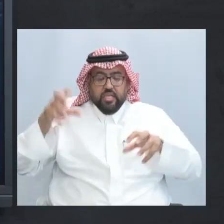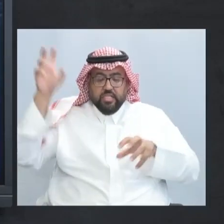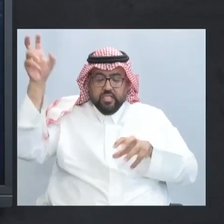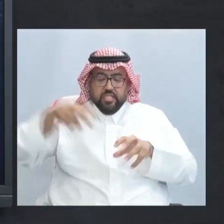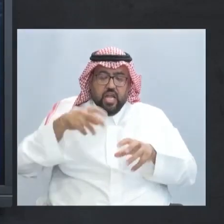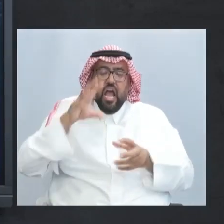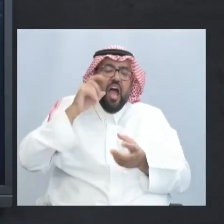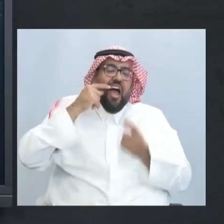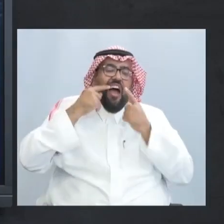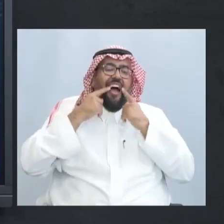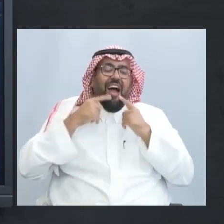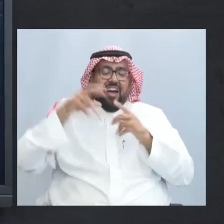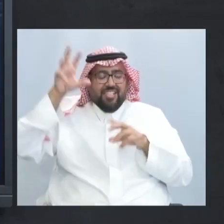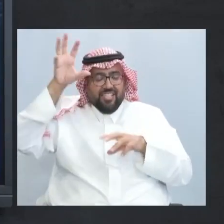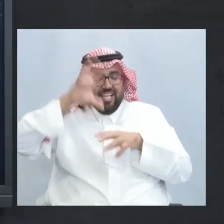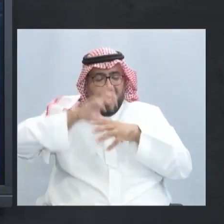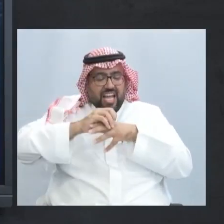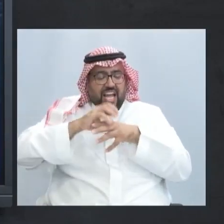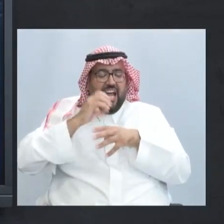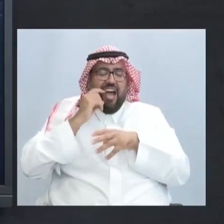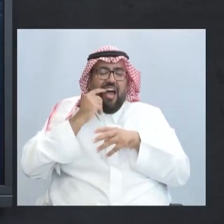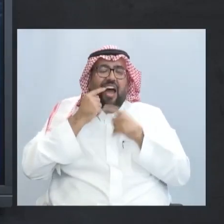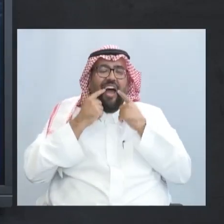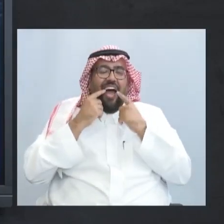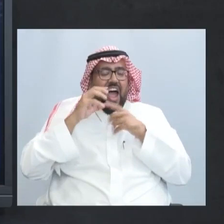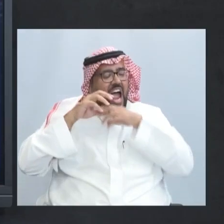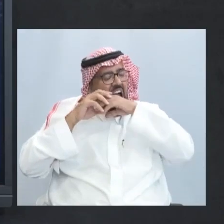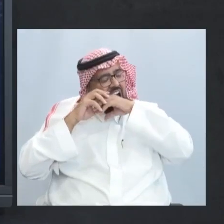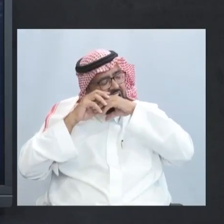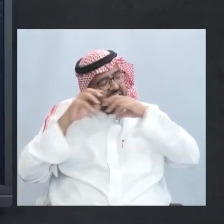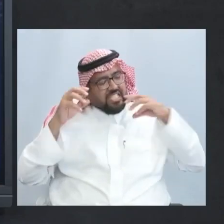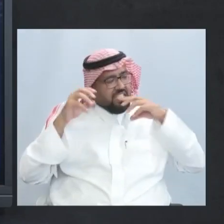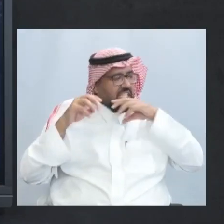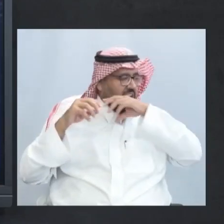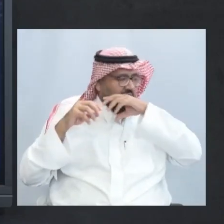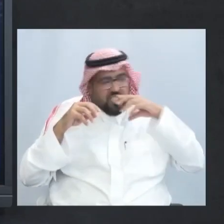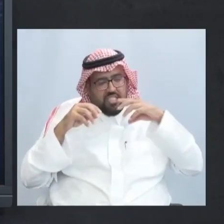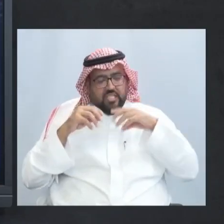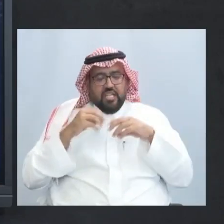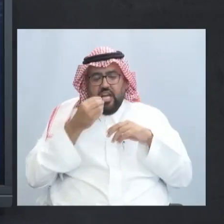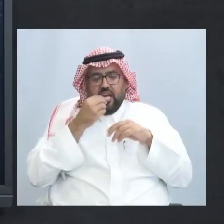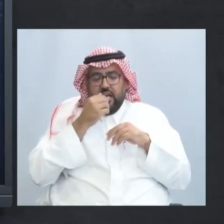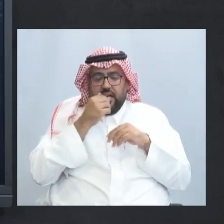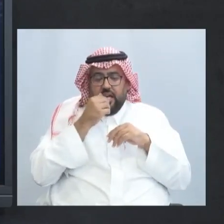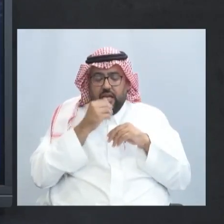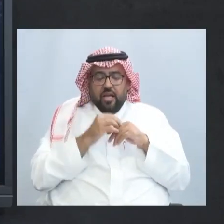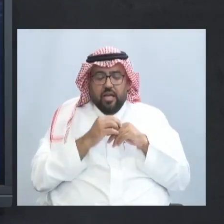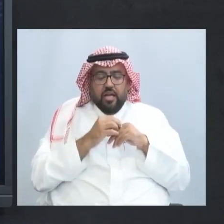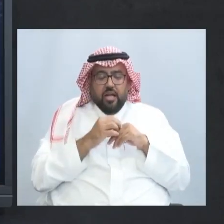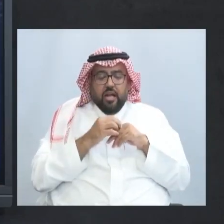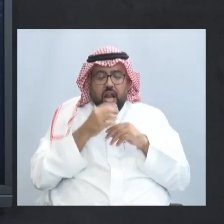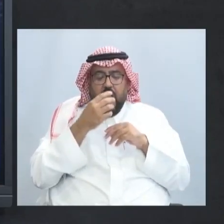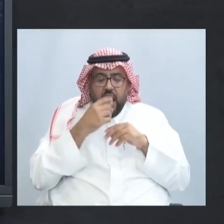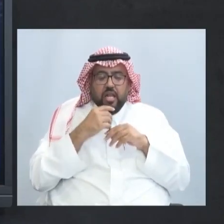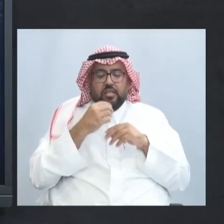وطعن الفرائس وتستخدم الاضراس الخلفيه في نزع اللحم عن عظام الفرائس ولديها جهاز